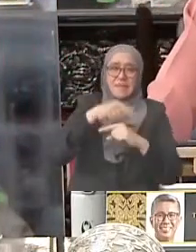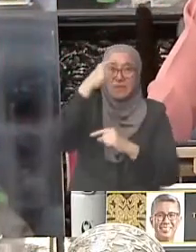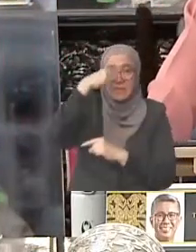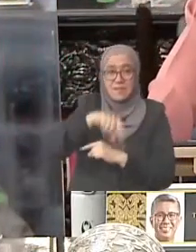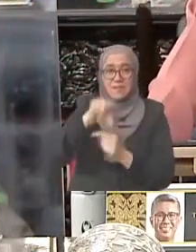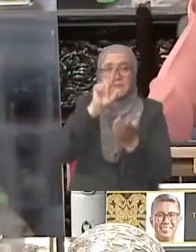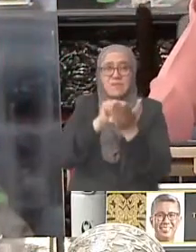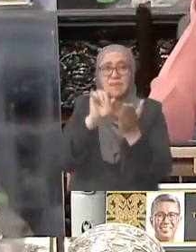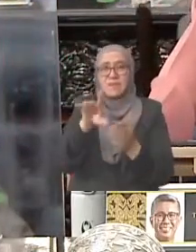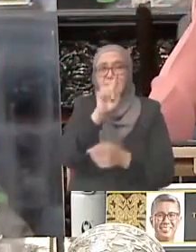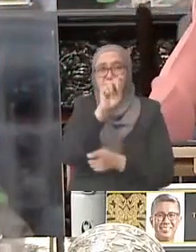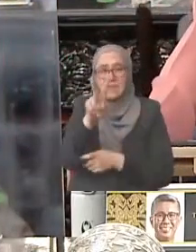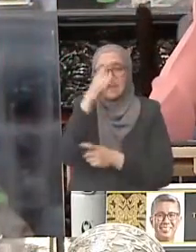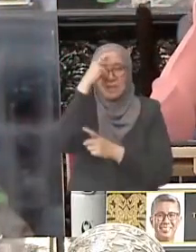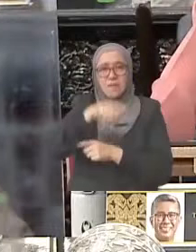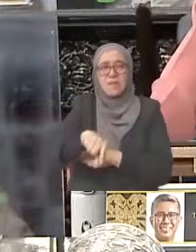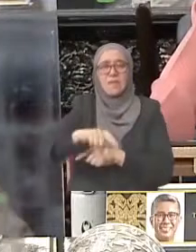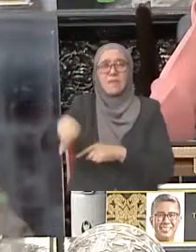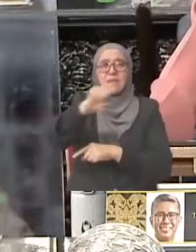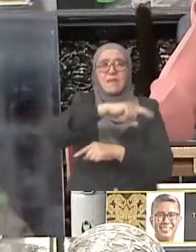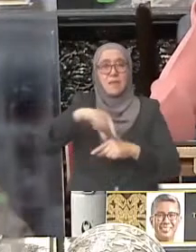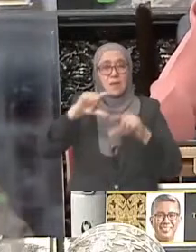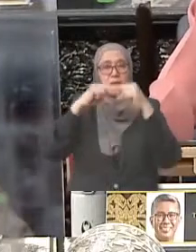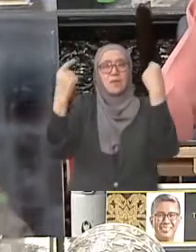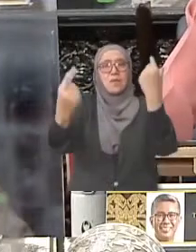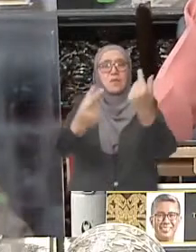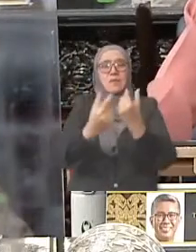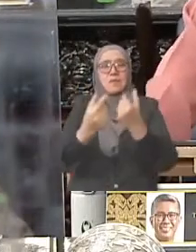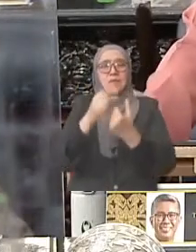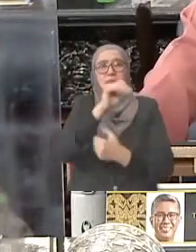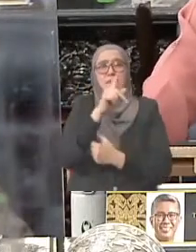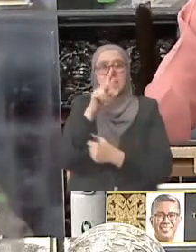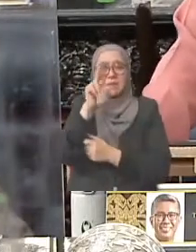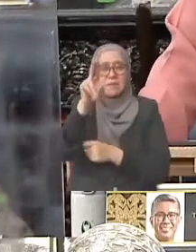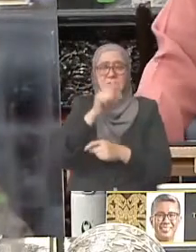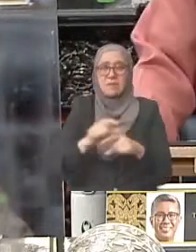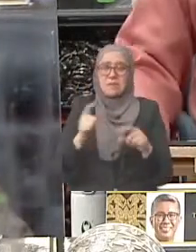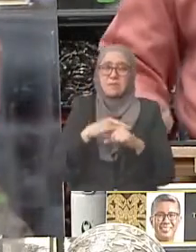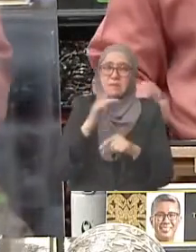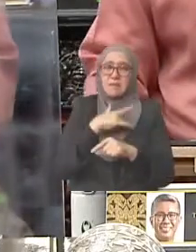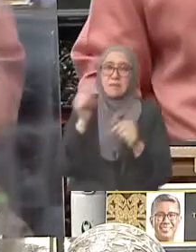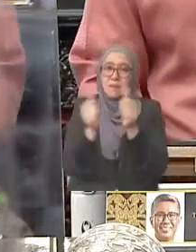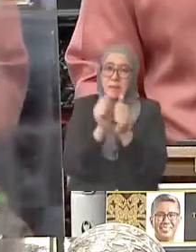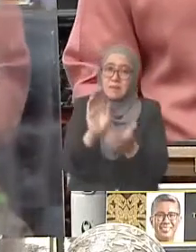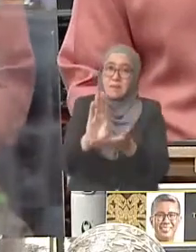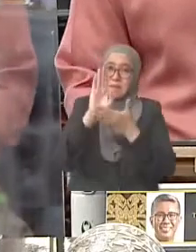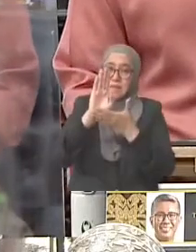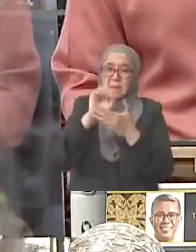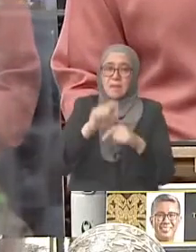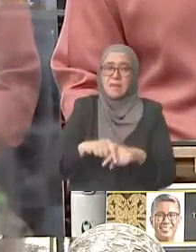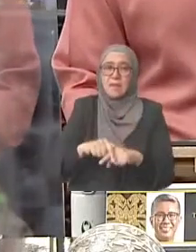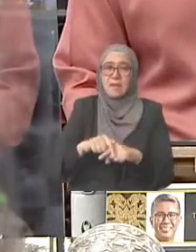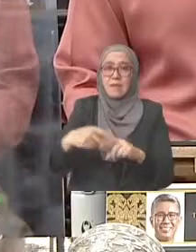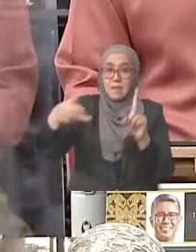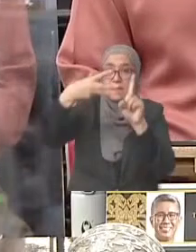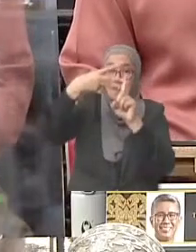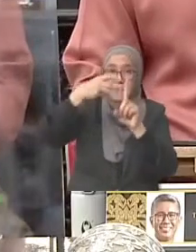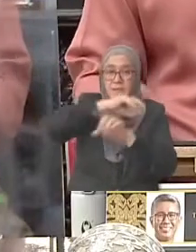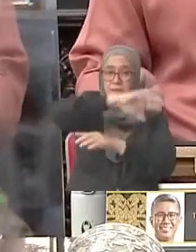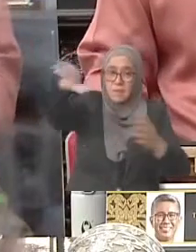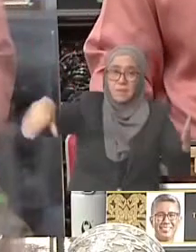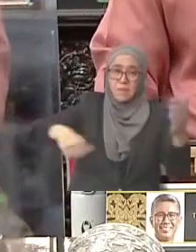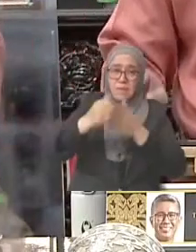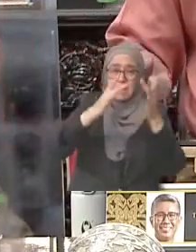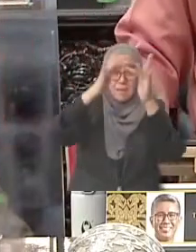membolehkan golongan Oke ucapnya dengan berita smase dan informasi terkini dengan bantuan bernama semua rangkaian TV termasuk saluran